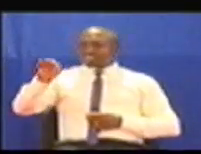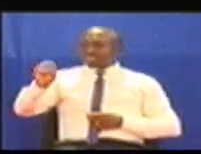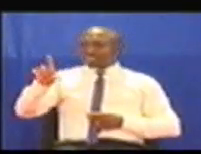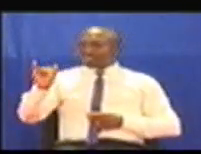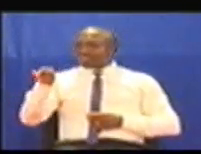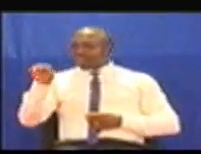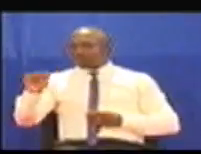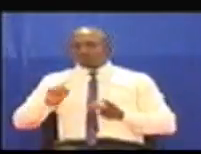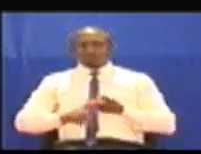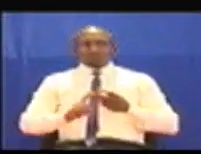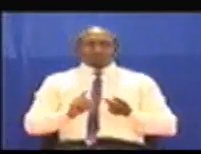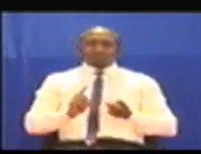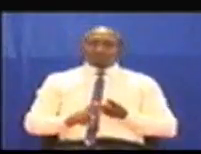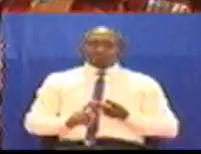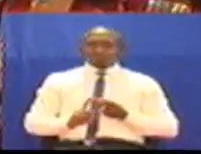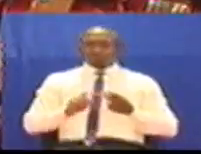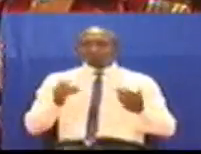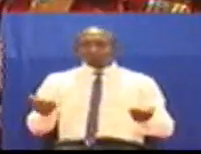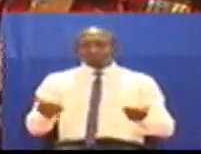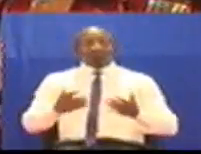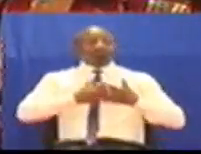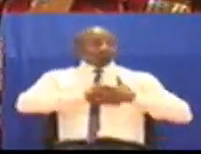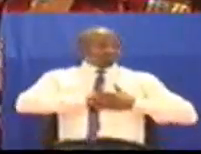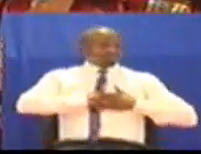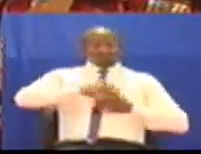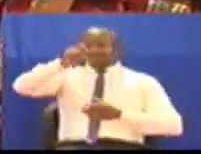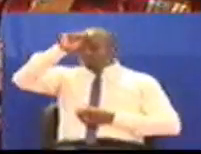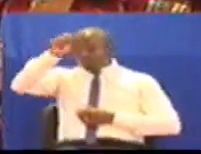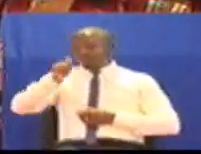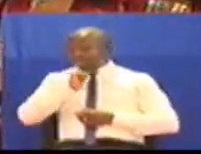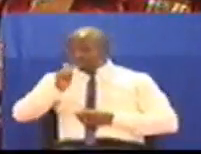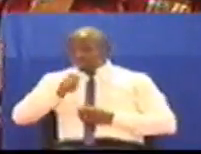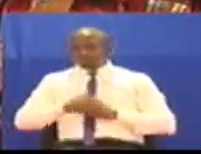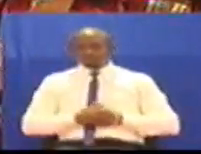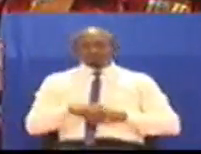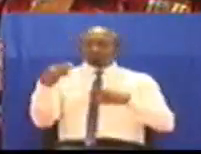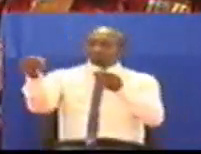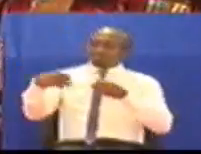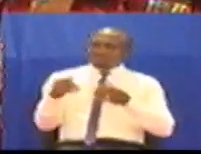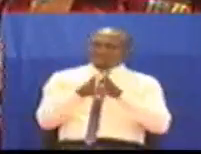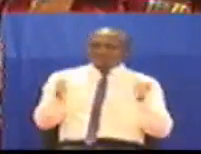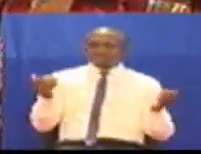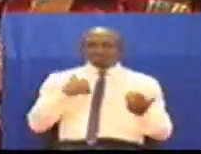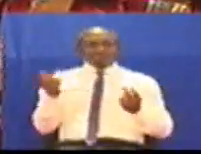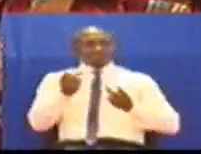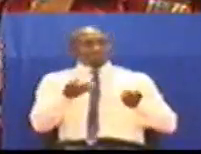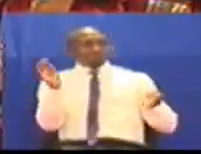Asante sana Mheshimiwa Naibu Spika. kwa kunipa nafasi na mimi